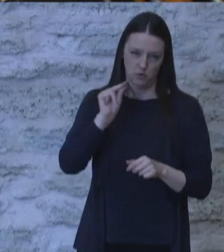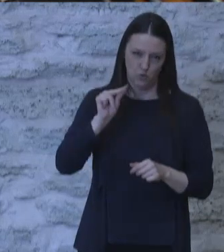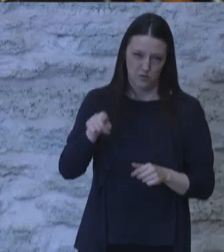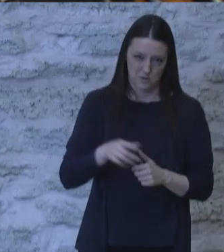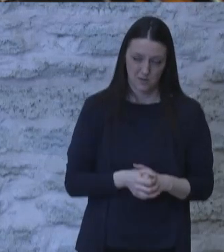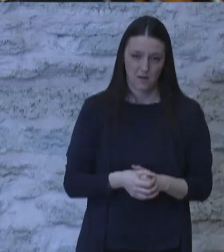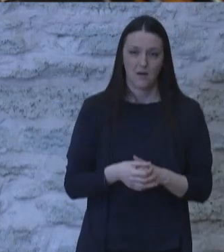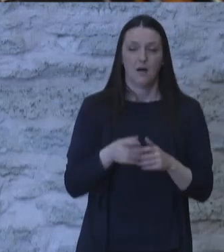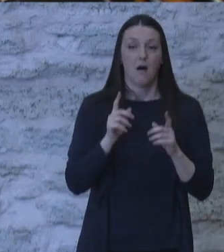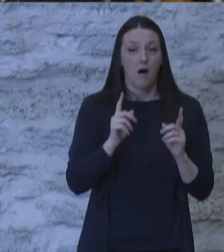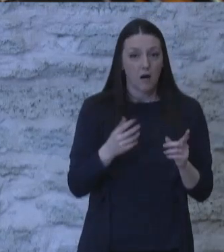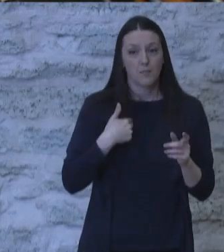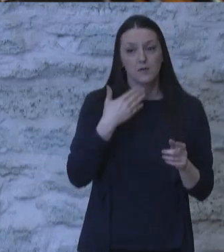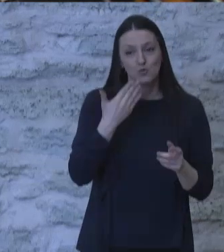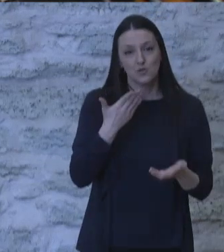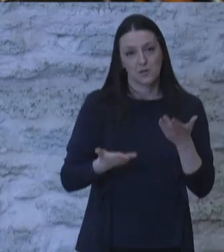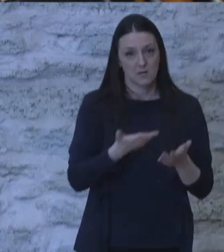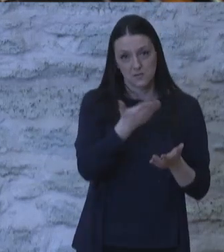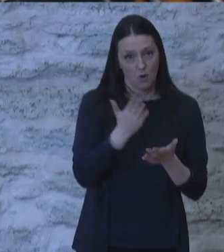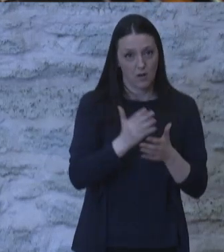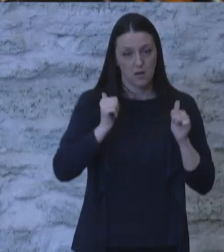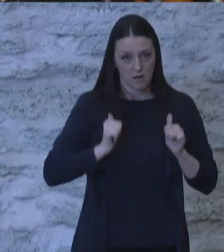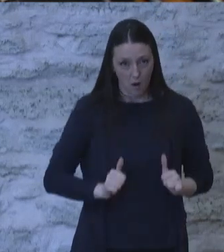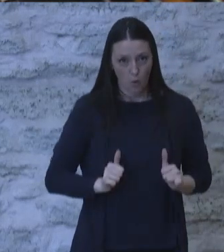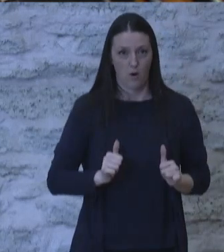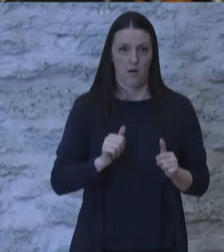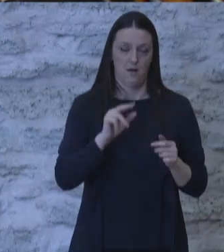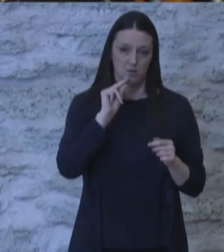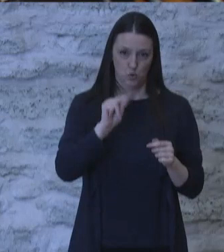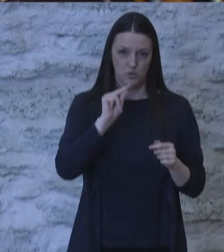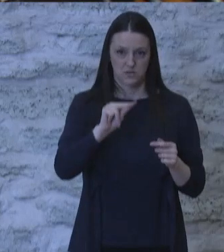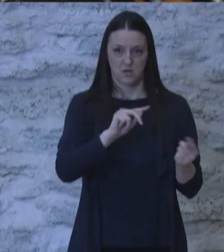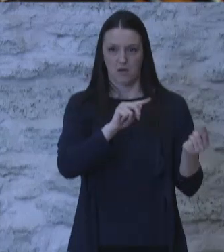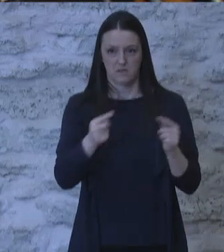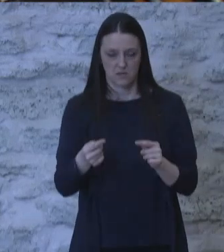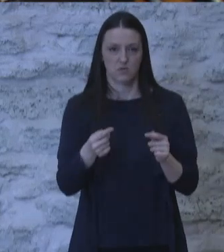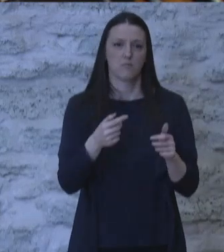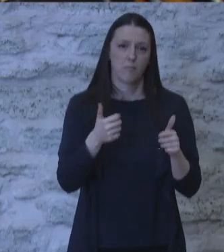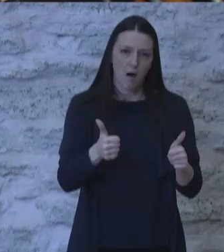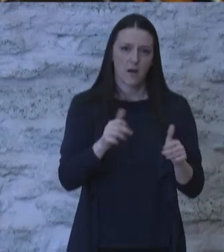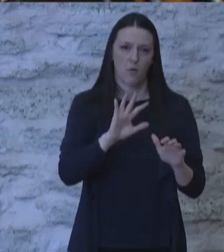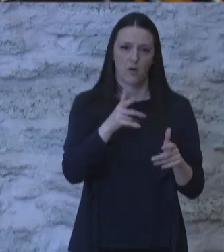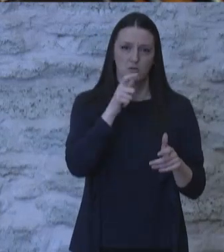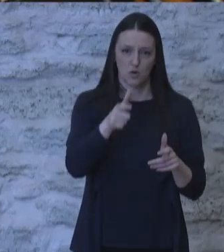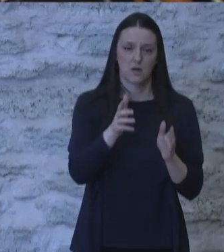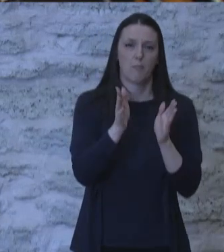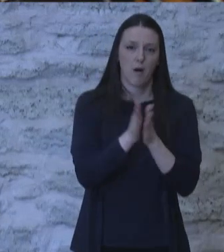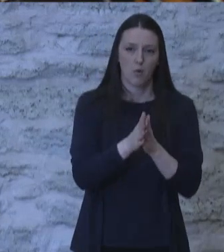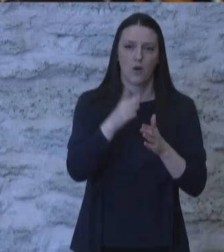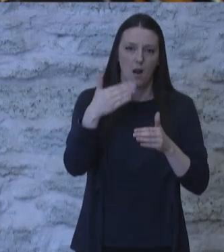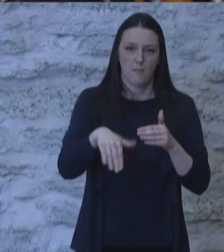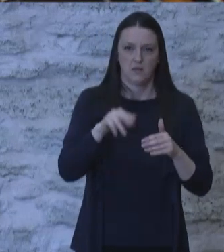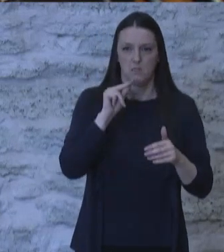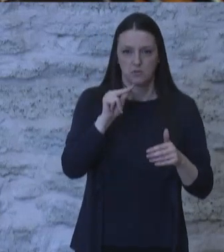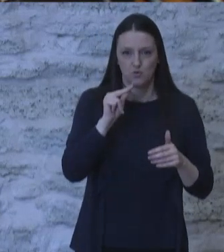Et kas te olete rahul sellega, et süüdistatakse vastu? Mitte ei öelda, et kuulge lõpetame sellised süüdistused ära. Olid need